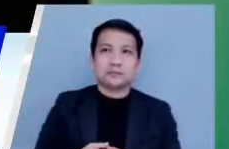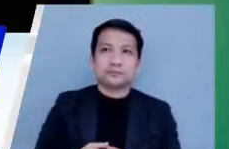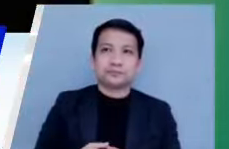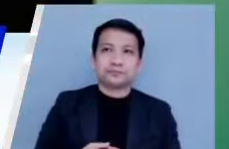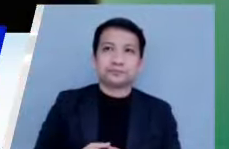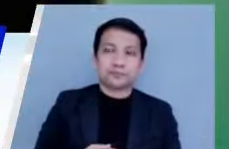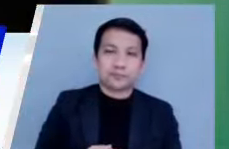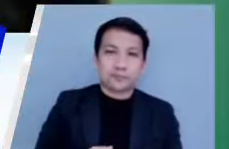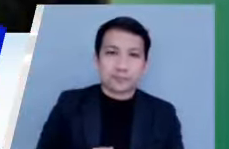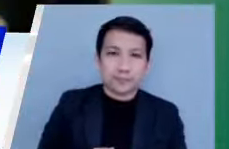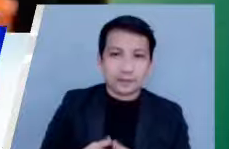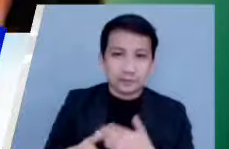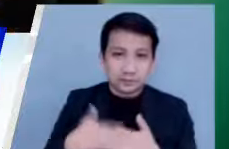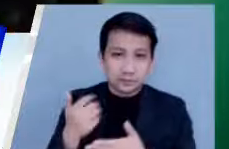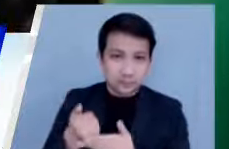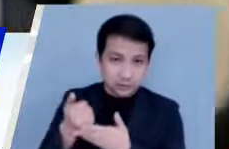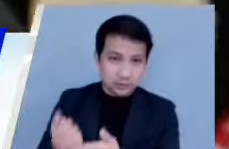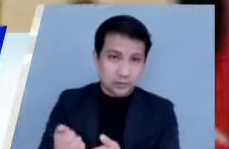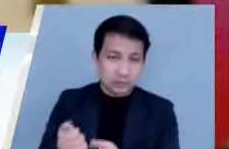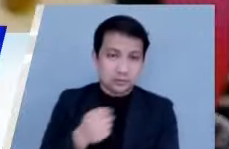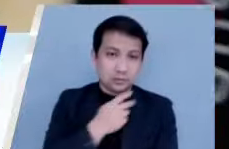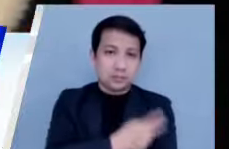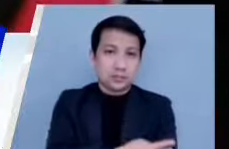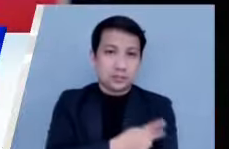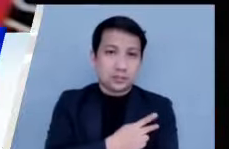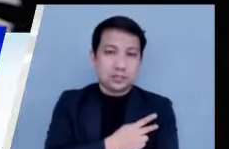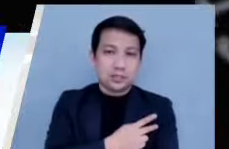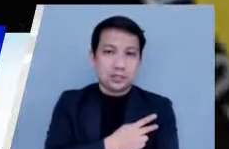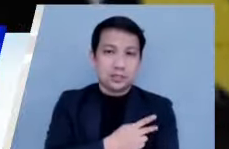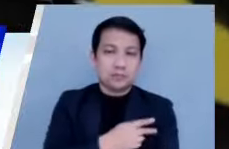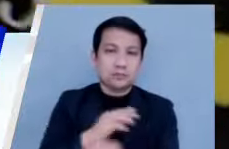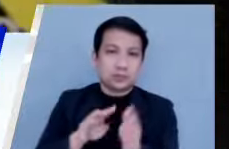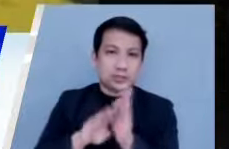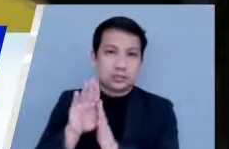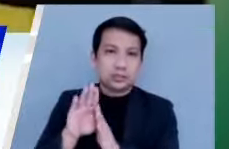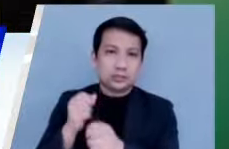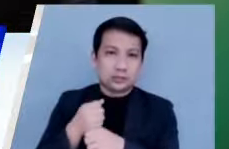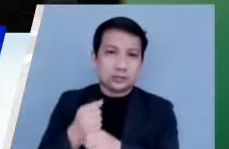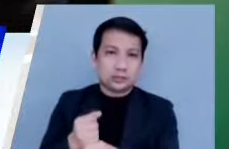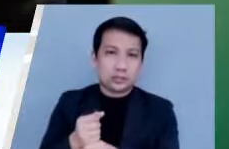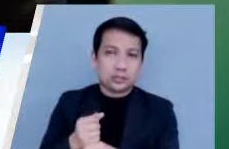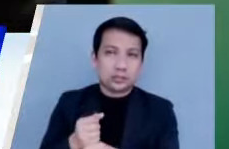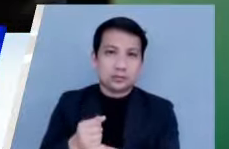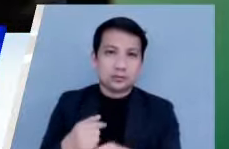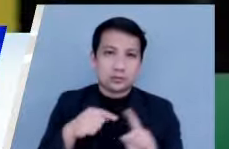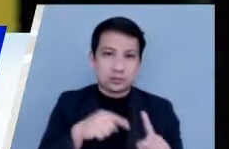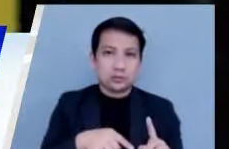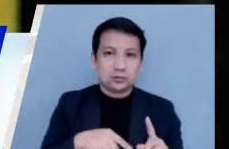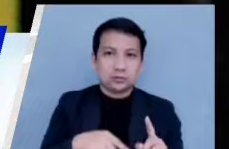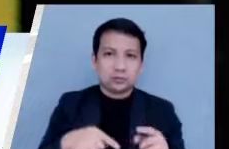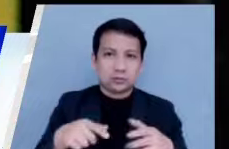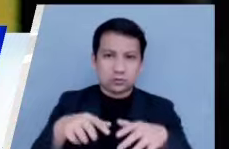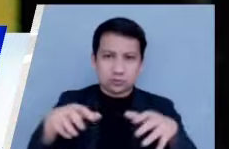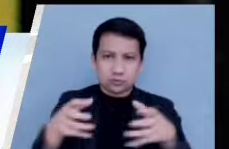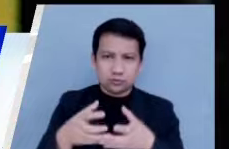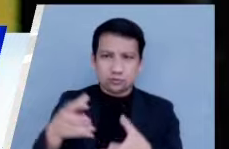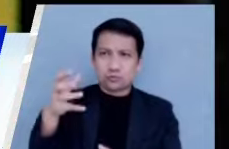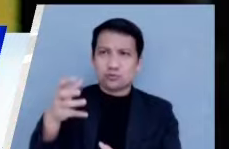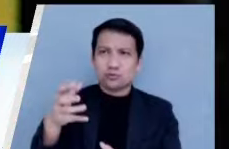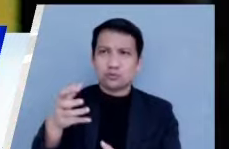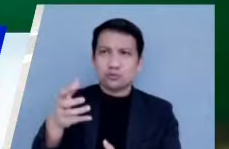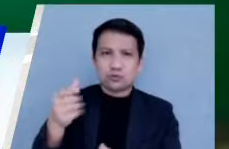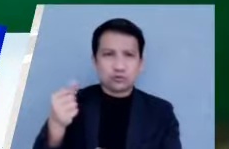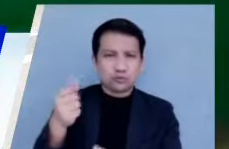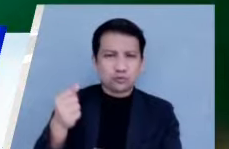Kaya para makatulong sa mga pasyente, nag-improvise si Doc Kim at kinonvert ang isang aquarium pump para ma-simulate ito.